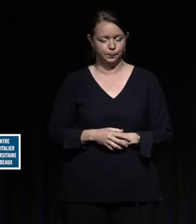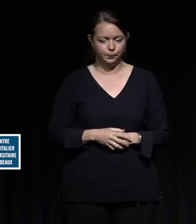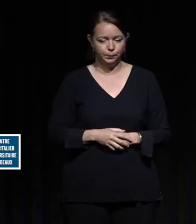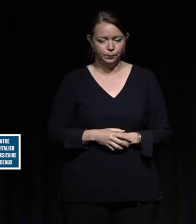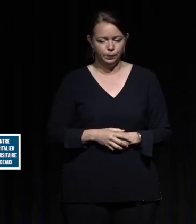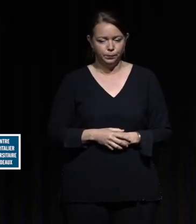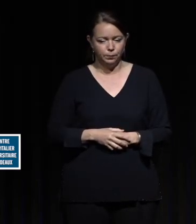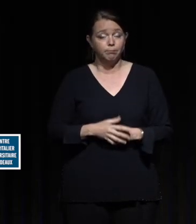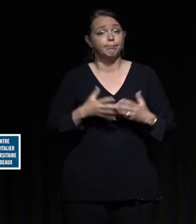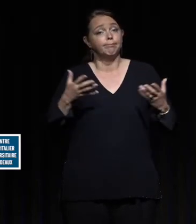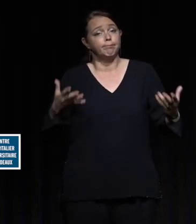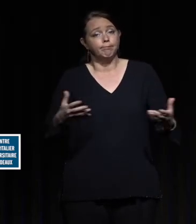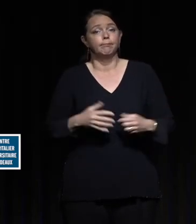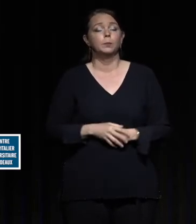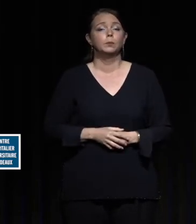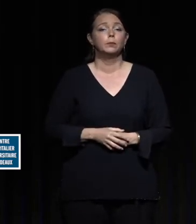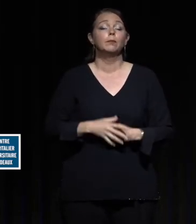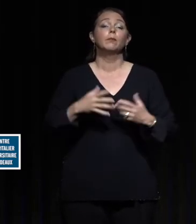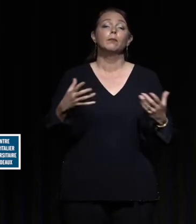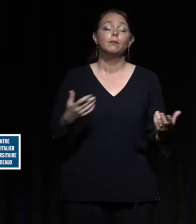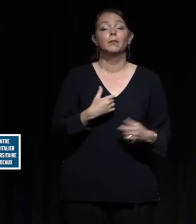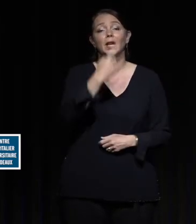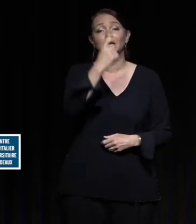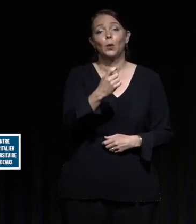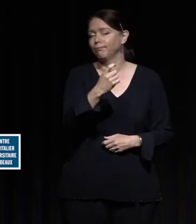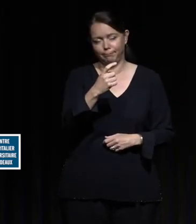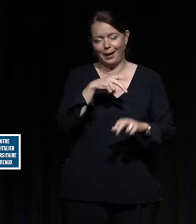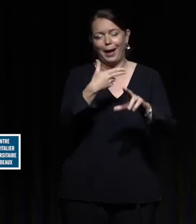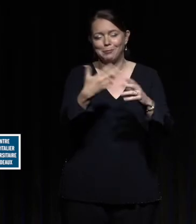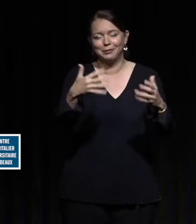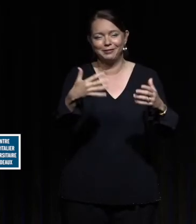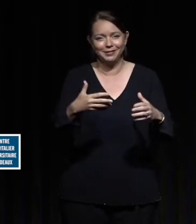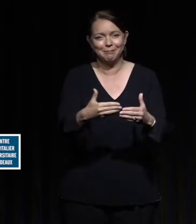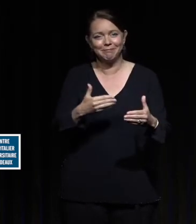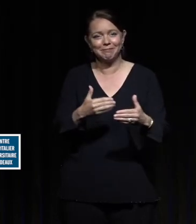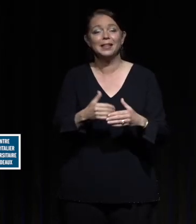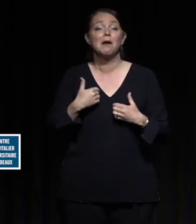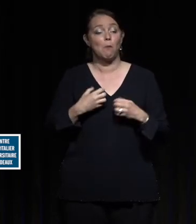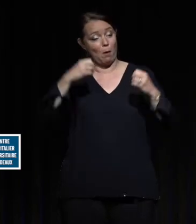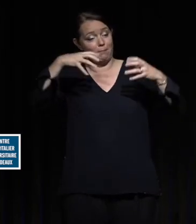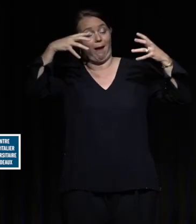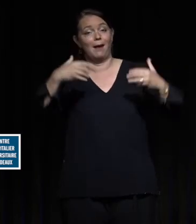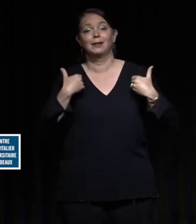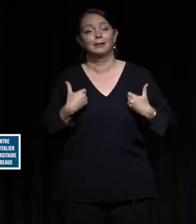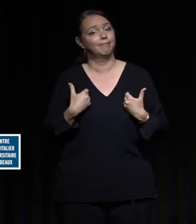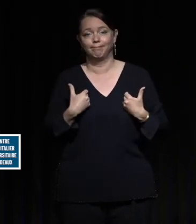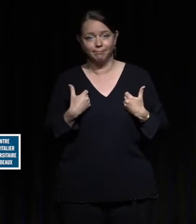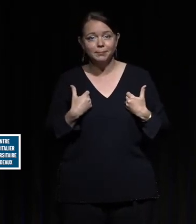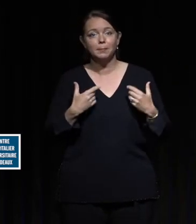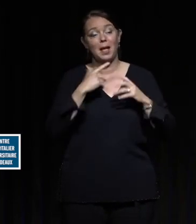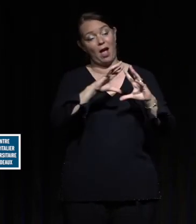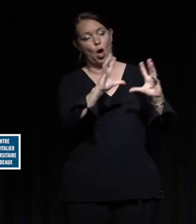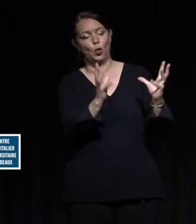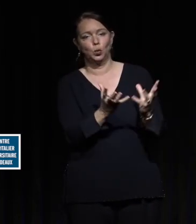Et si on me posait la question, j'y réponds avant qu'on me le pose, je vais pas faire de miracle, je vais globalement diminuer de